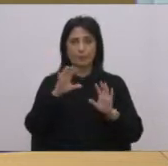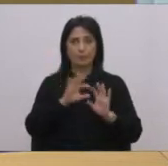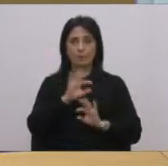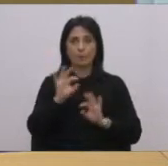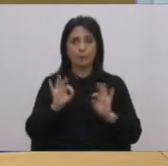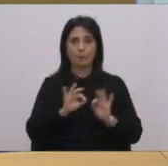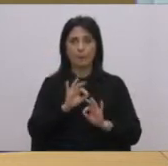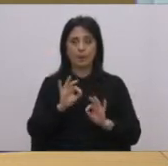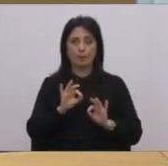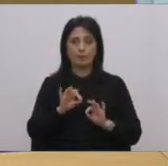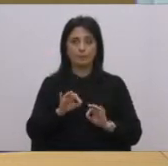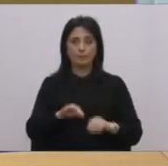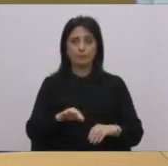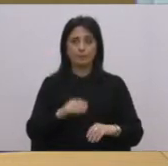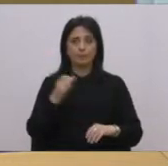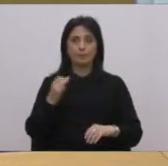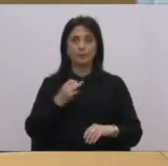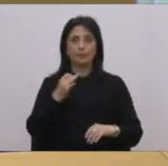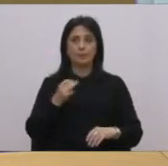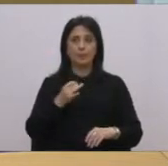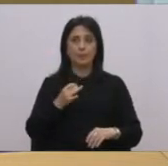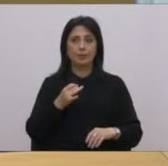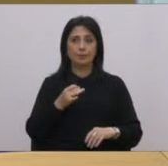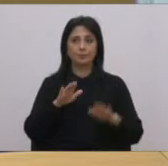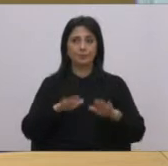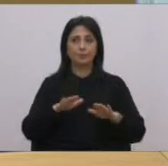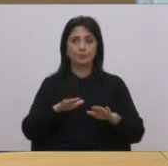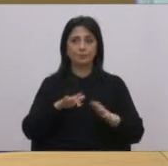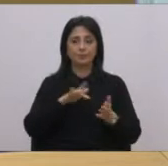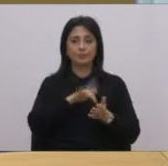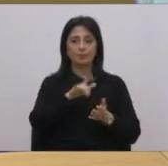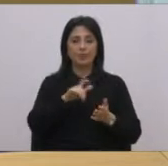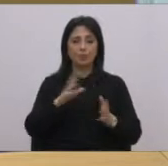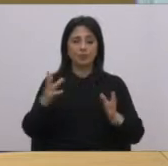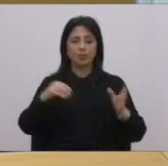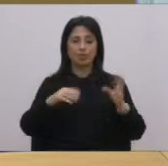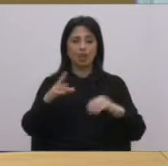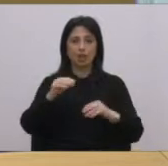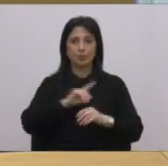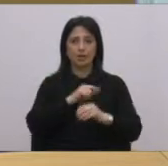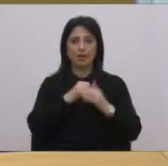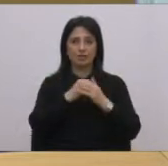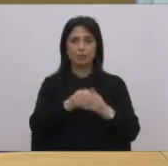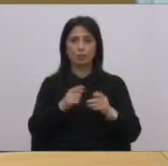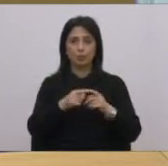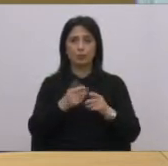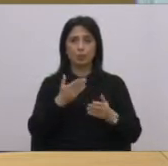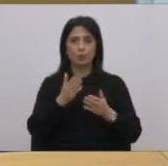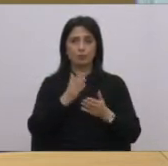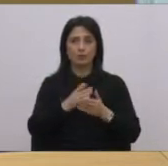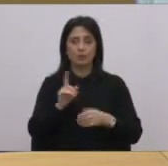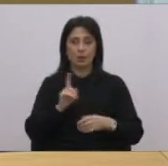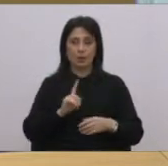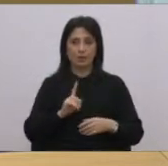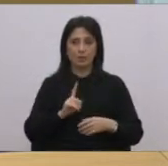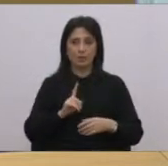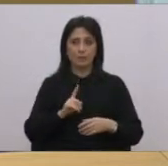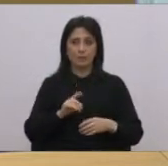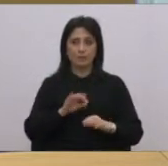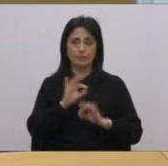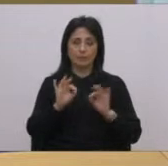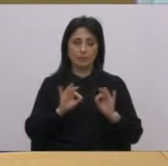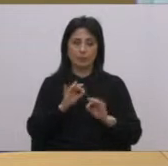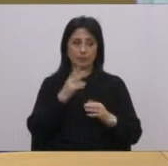პროექტი. მაინტერესებს ადგილობრივი მოსახლეობის ჩართულობის გაძლიერების კუთხით თუ გაქვთ რაიმე ამისი